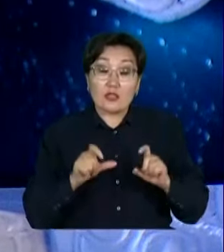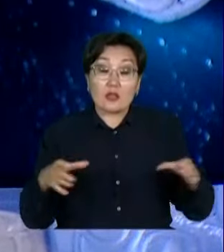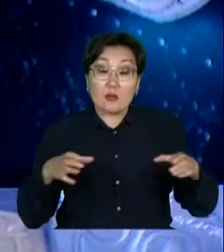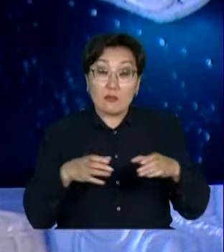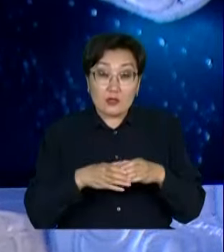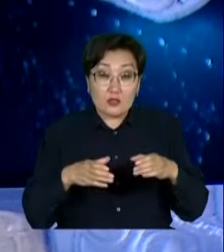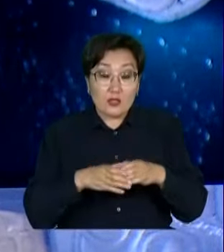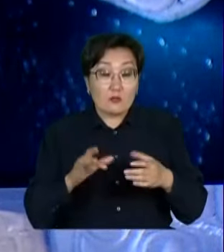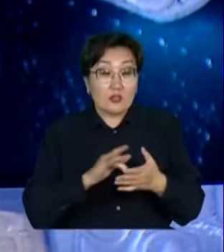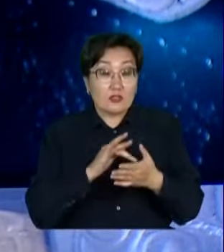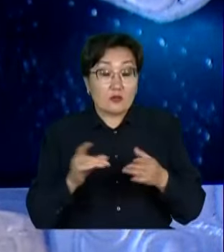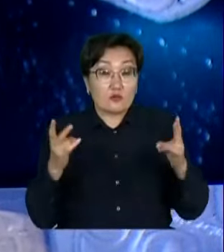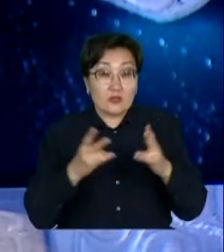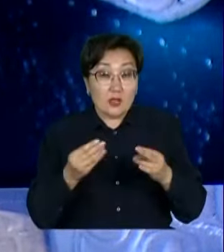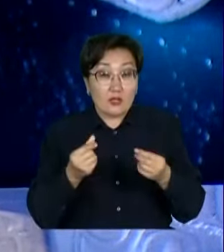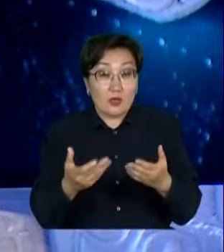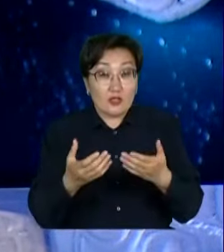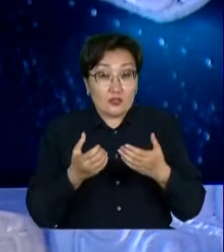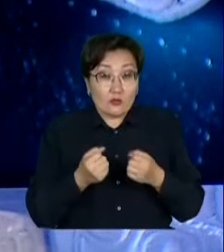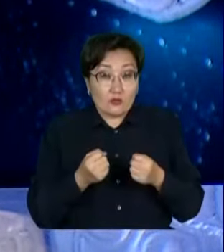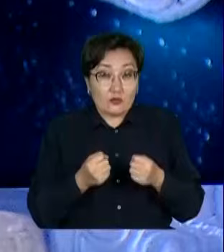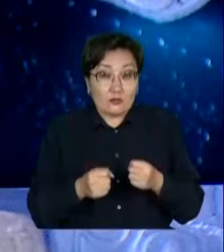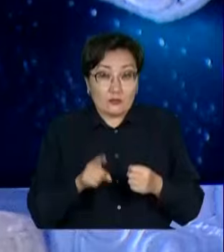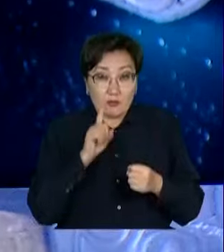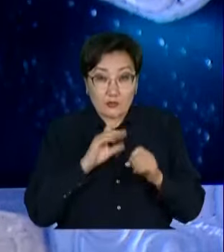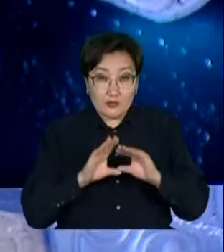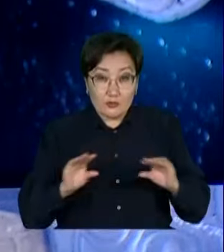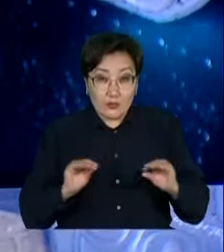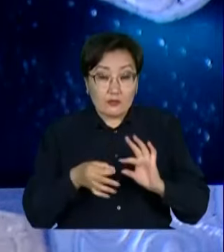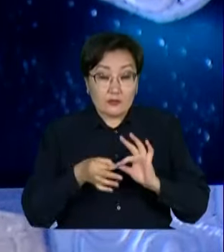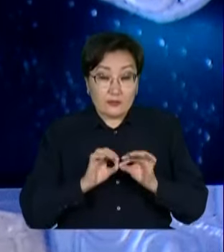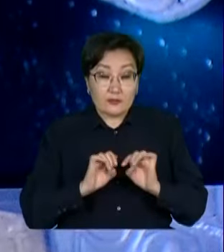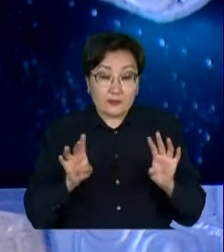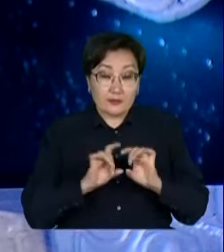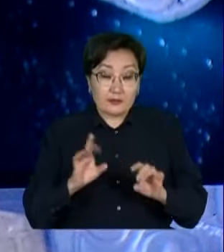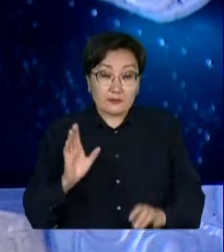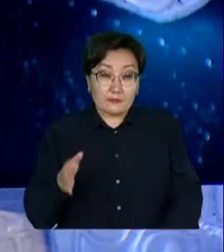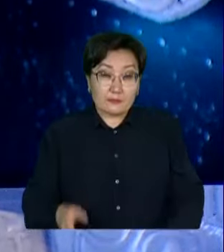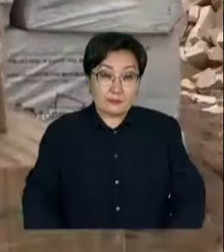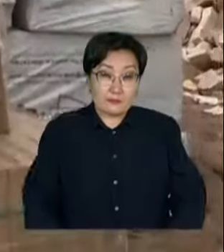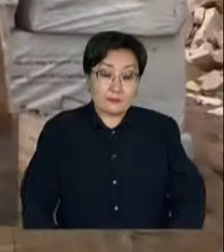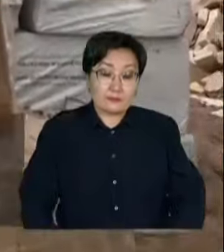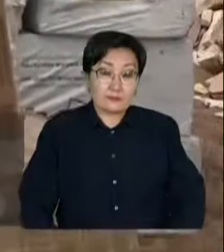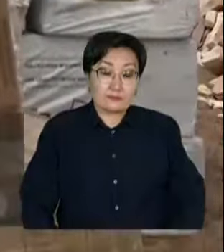компания бюджеттен тиесілі соманы алып ізін суытқан. Назерке Күбасова мән-жайды айтады.